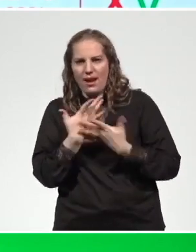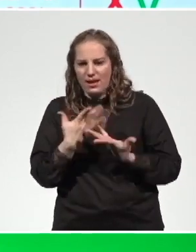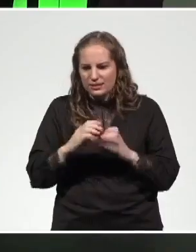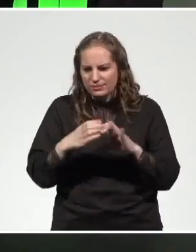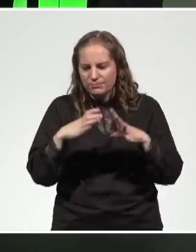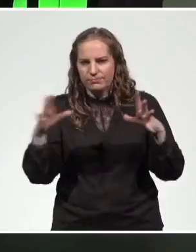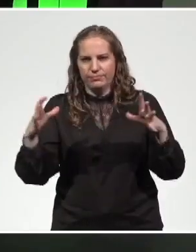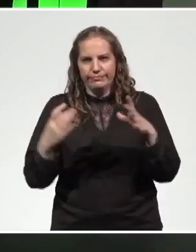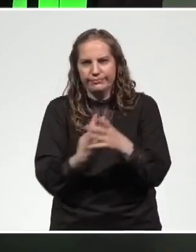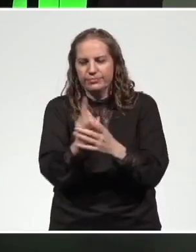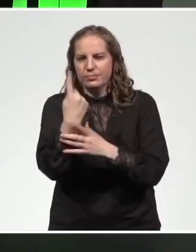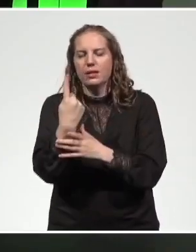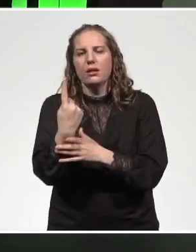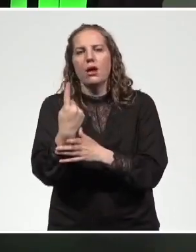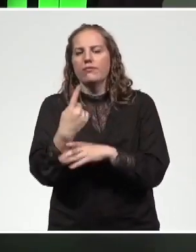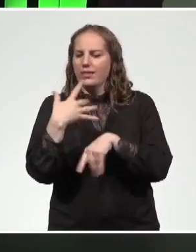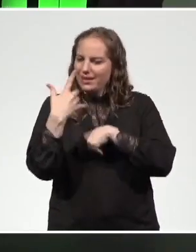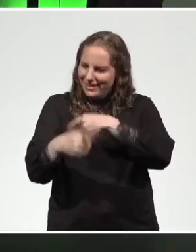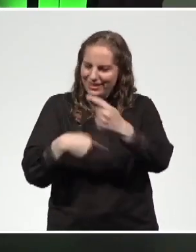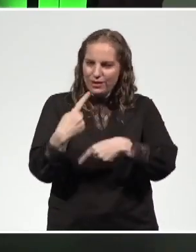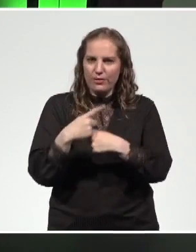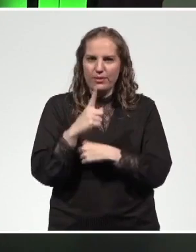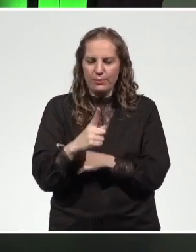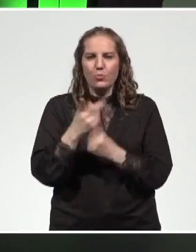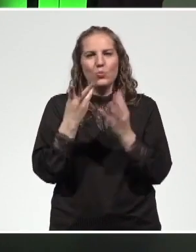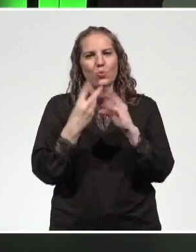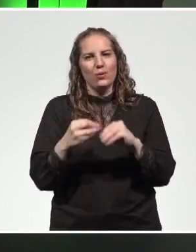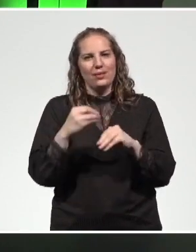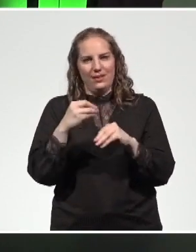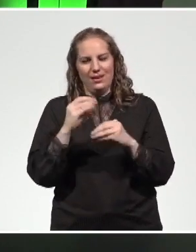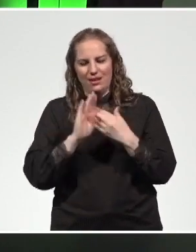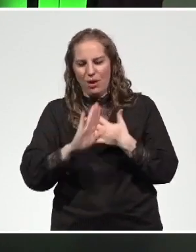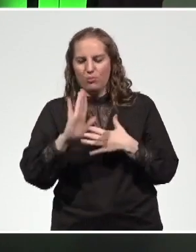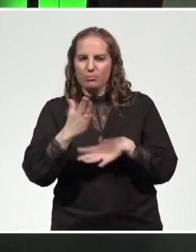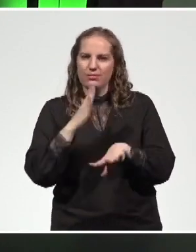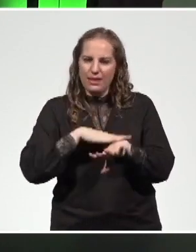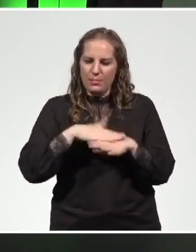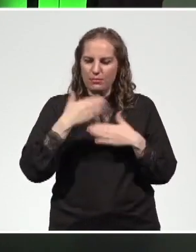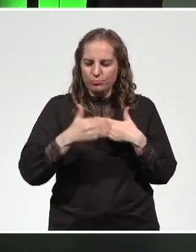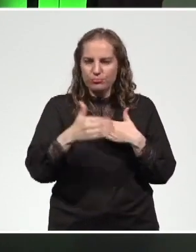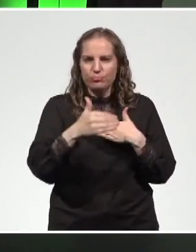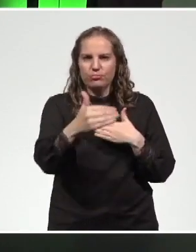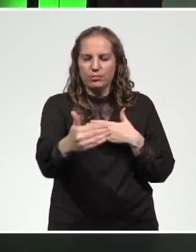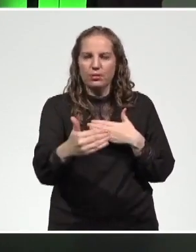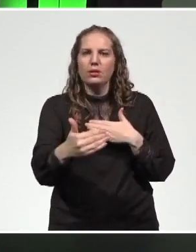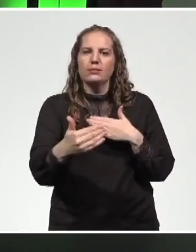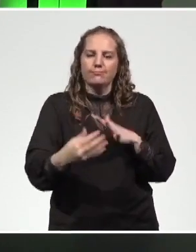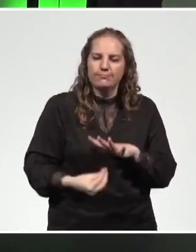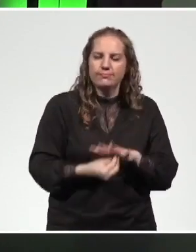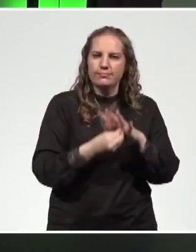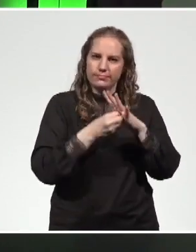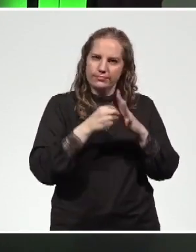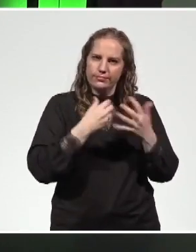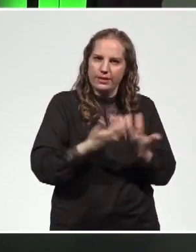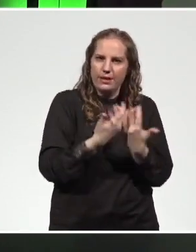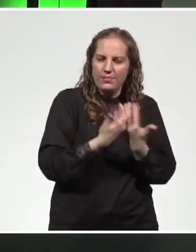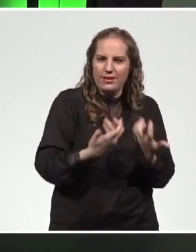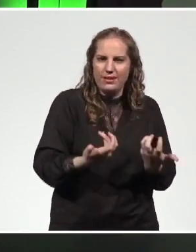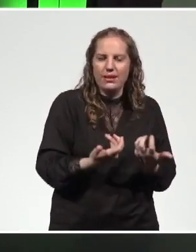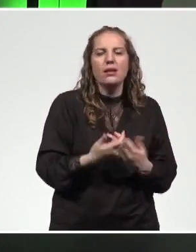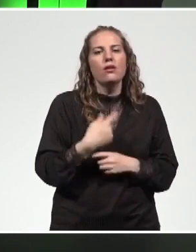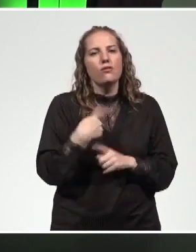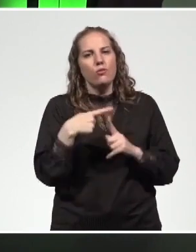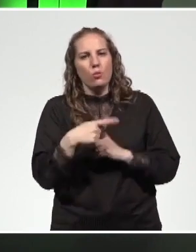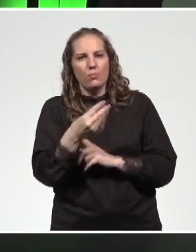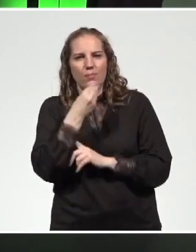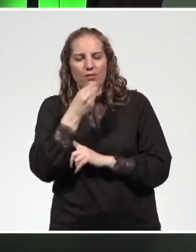halda áfram, gera tímasætta áætlunum lífræna framleiðslu, auka stuðningu í grænmetisrækt, horfa til þess hvernig við getum tryggt matvæla